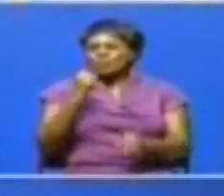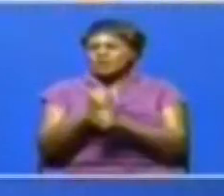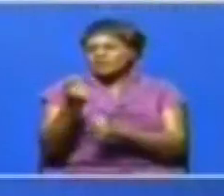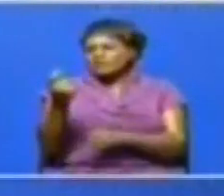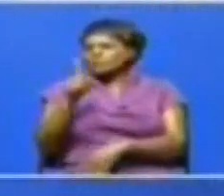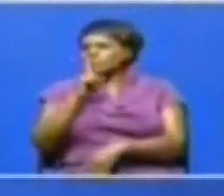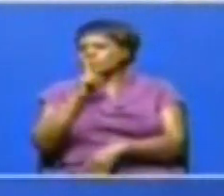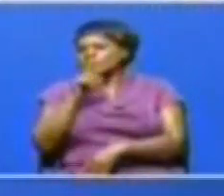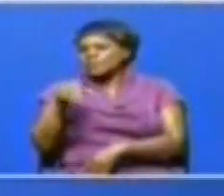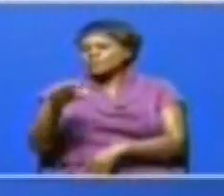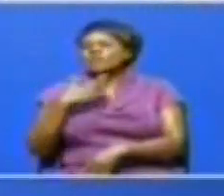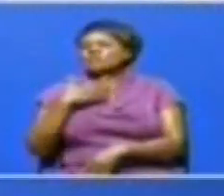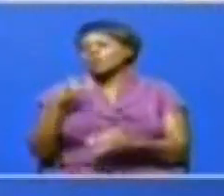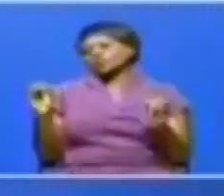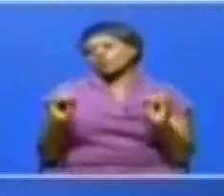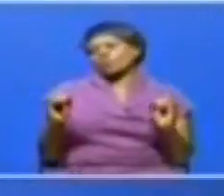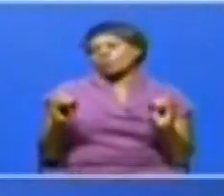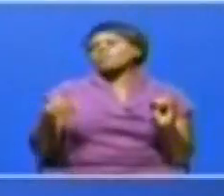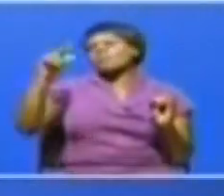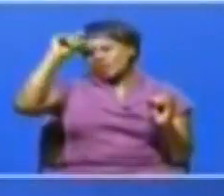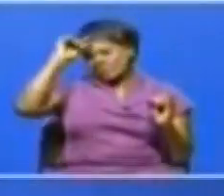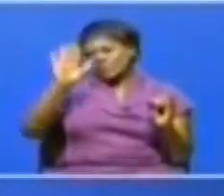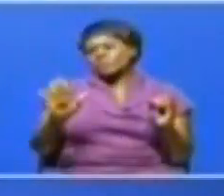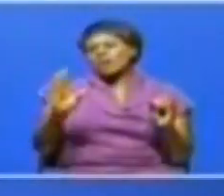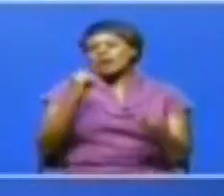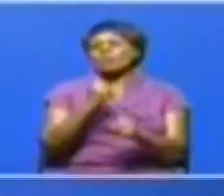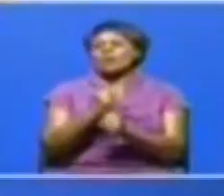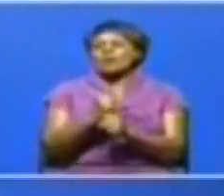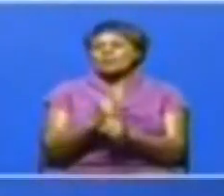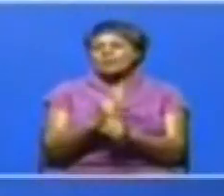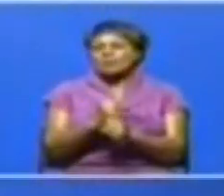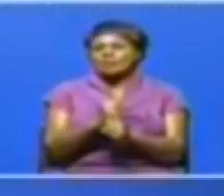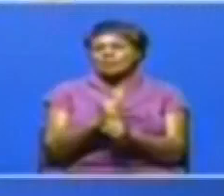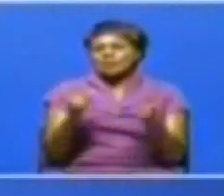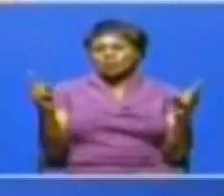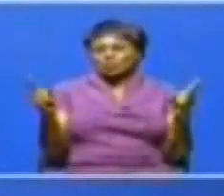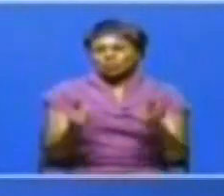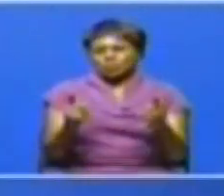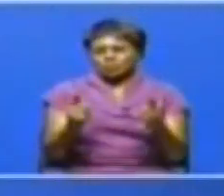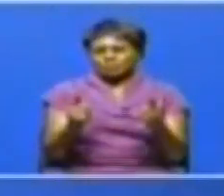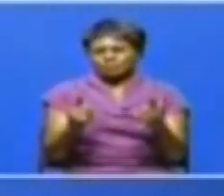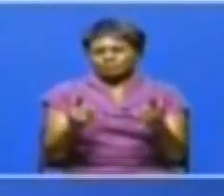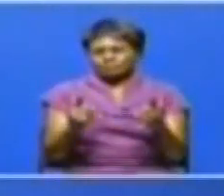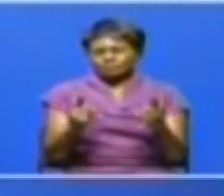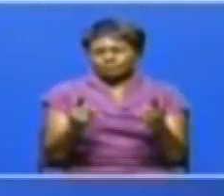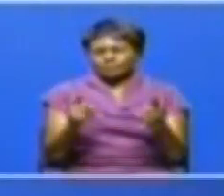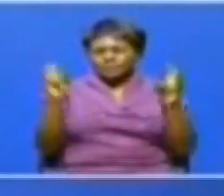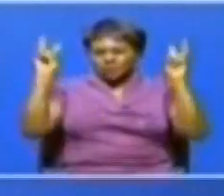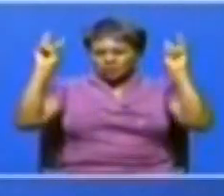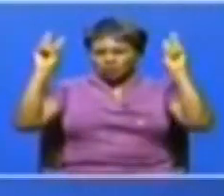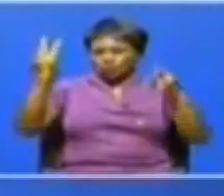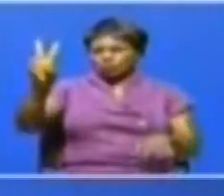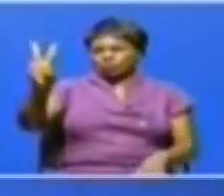wachache, sio kupenda kwao, hivyo ndivyo serikali inaendeshwa. Na kwa fupi sana tunapofunga, kuna hoja mbili ambazo zinatarajiwa